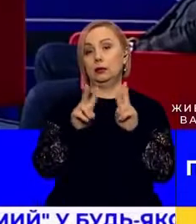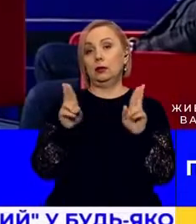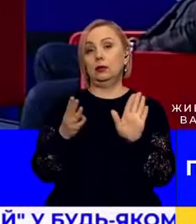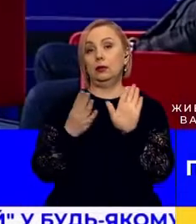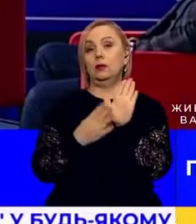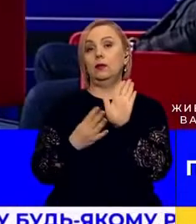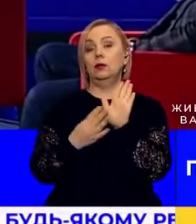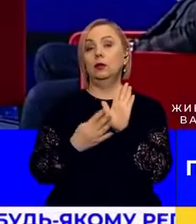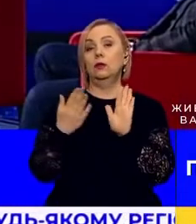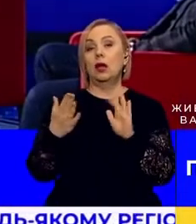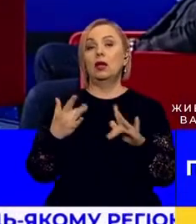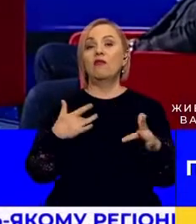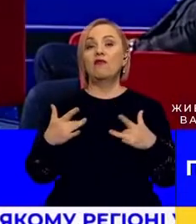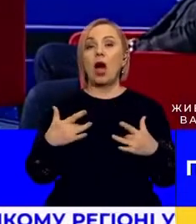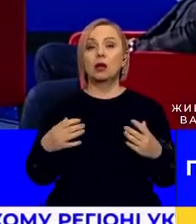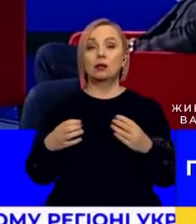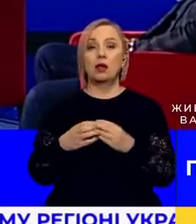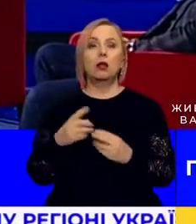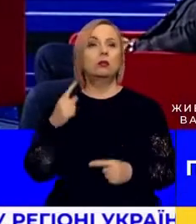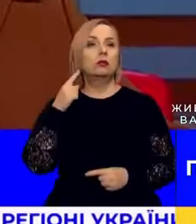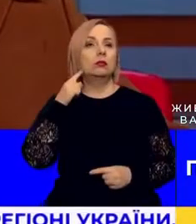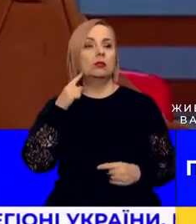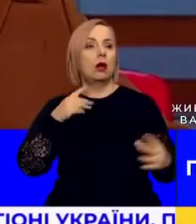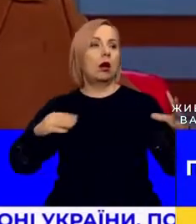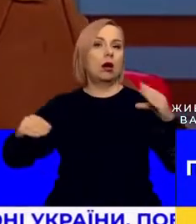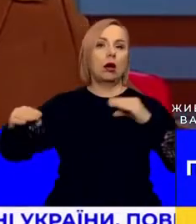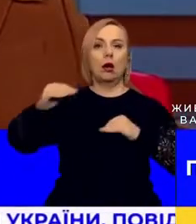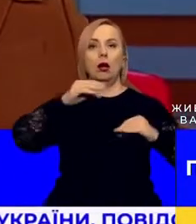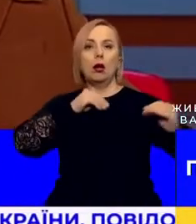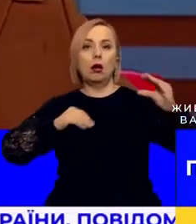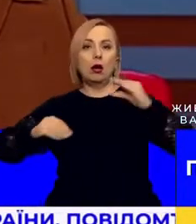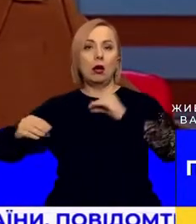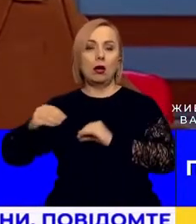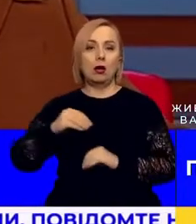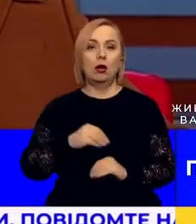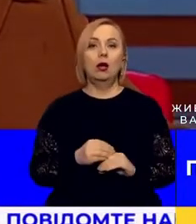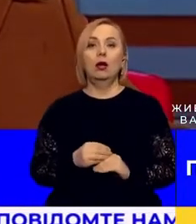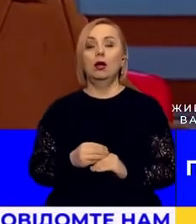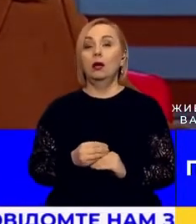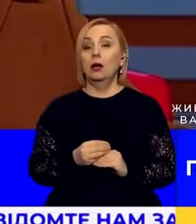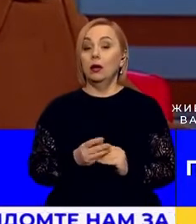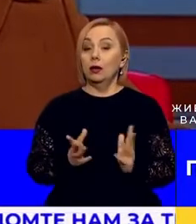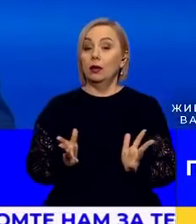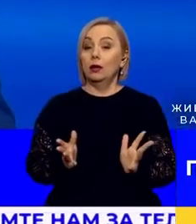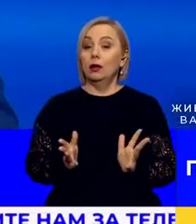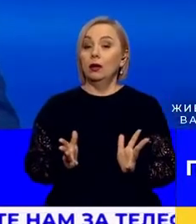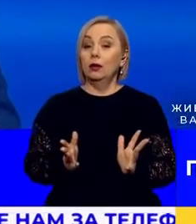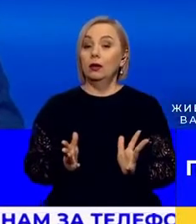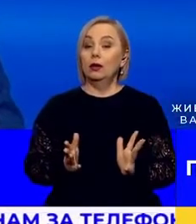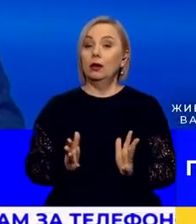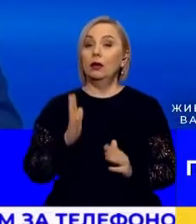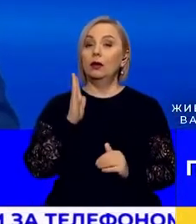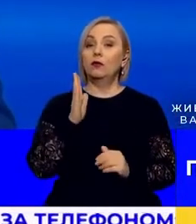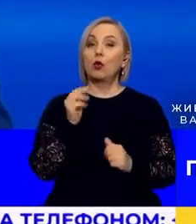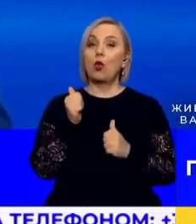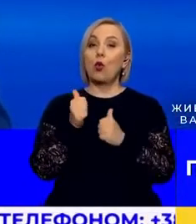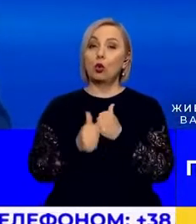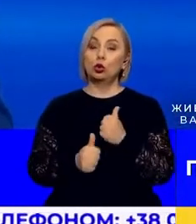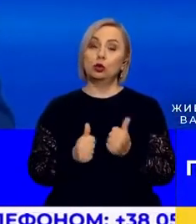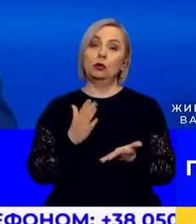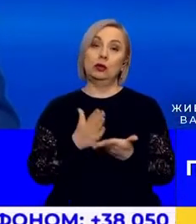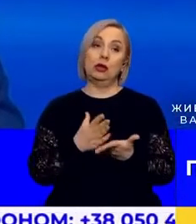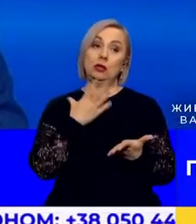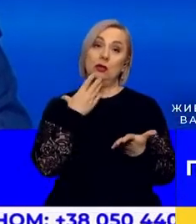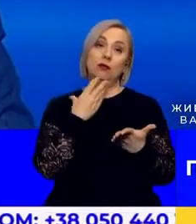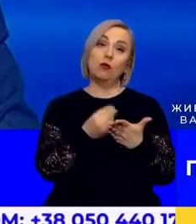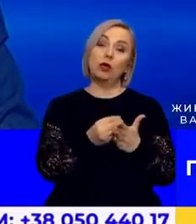Ми про це поговорили, щоб, так як колеги мої сказали, тут, до речі, в кожного є своя правда і